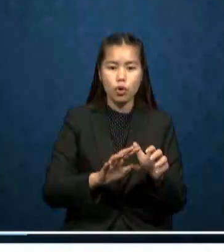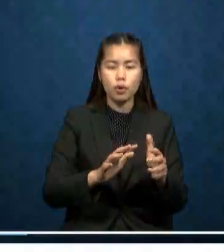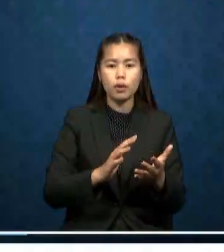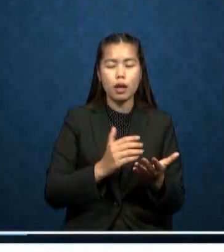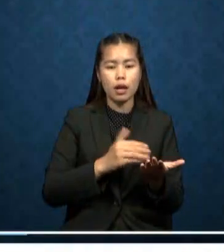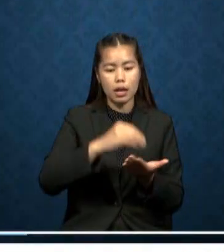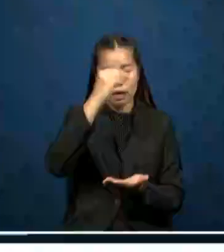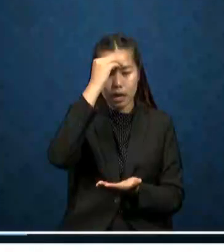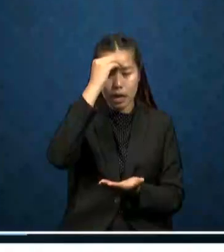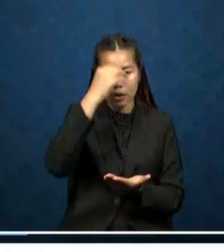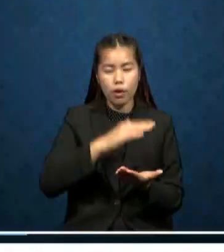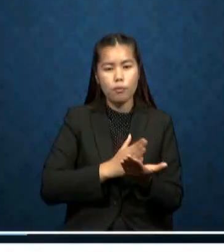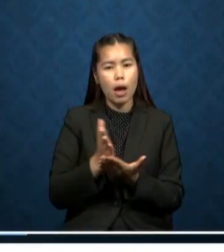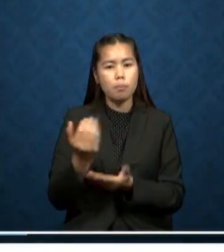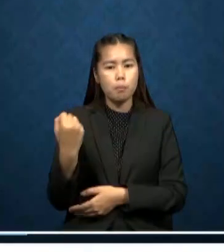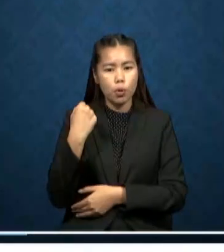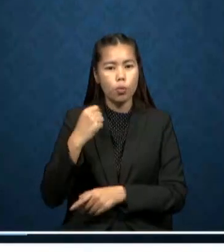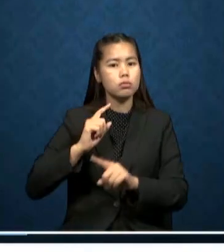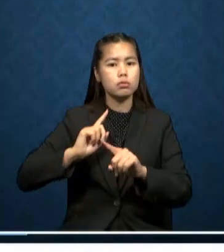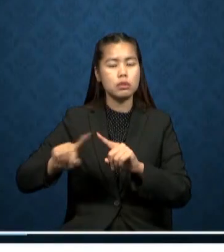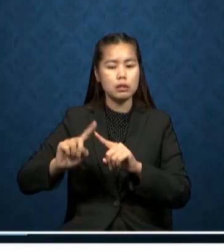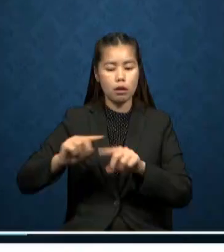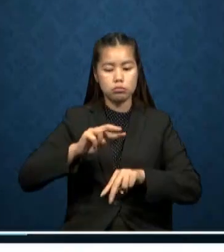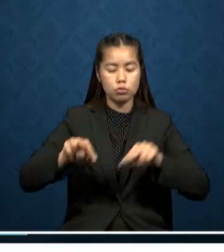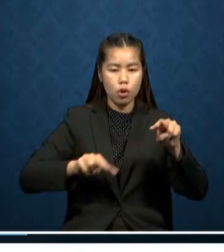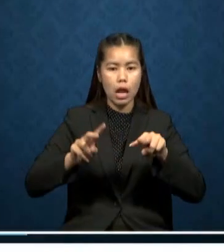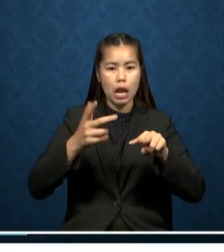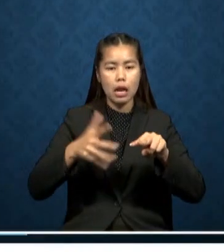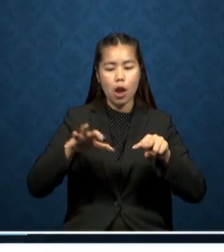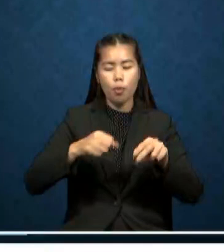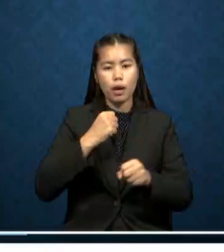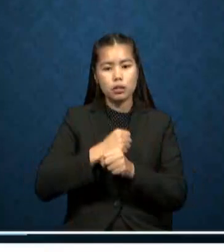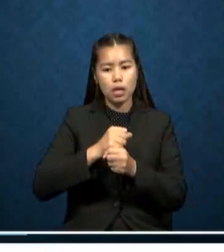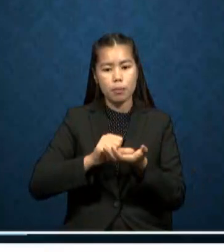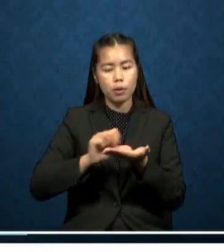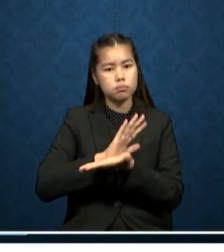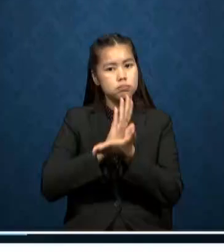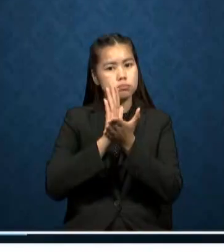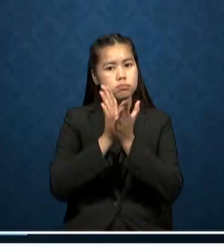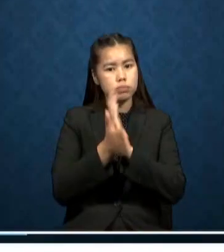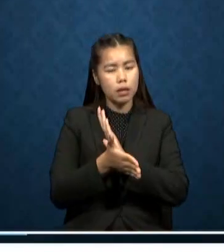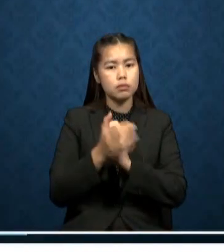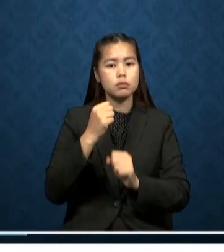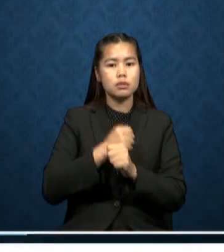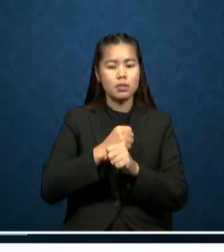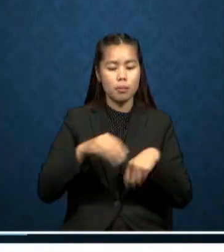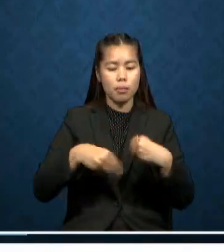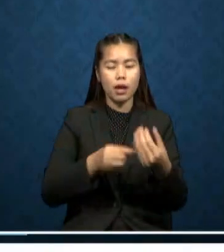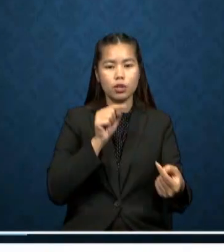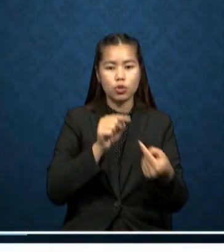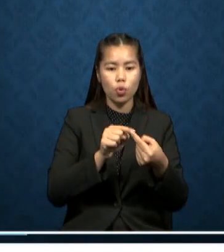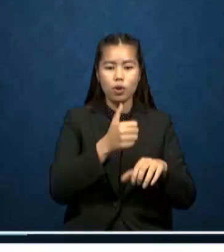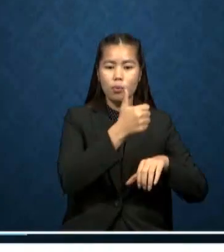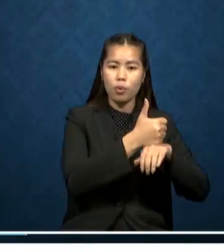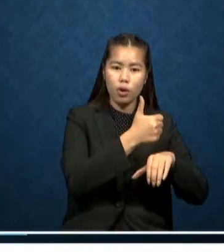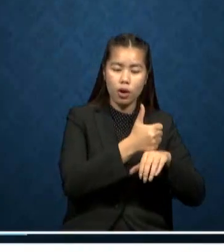และภาคความมั่นคงรวมทั้งได้มีการปรับปรุงเพื่อให้เหมาะสมกับระดับของบุคคลที่เข้ารับการอบรมตั้งแต่ระดับผู้บริหาร